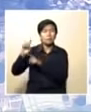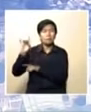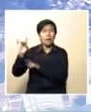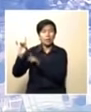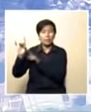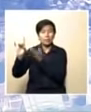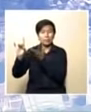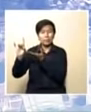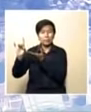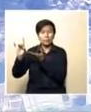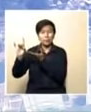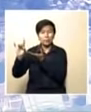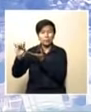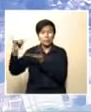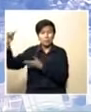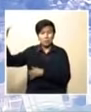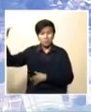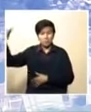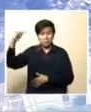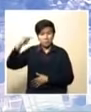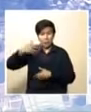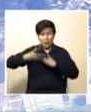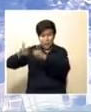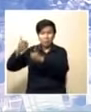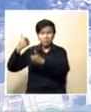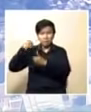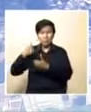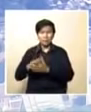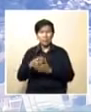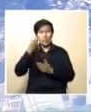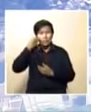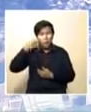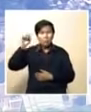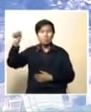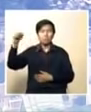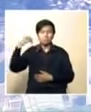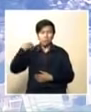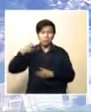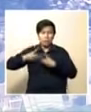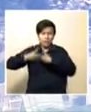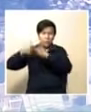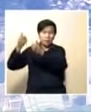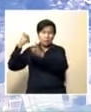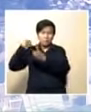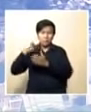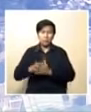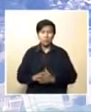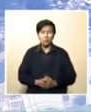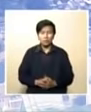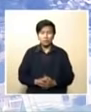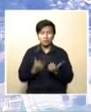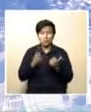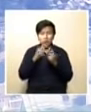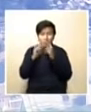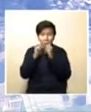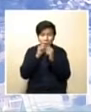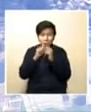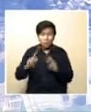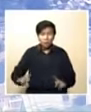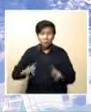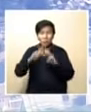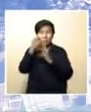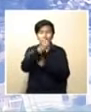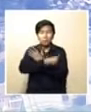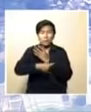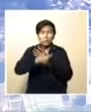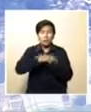งเราอำนวยความสะดวกขนคนเขากลับไปได้ทั้งหมดเนี่ยมันคือมาตรการในเรื่องที่เกี่ยวกับการต่างประเท